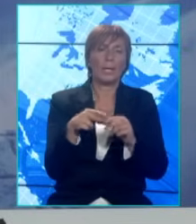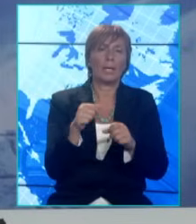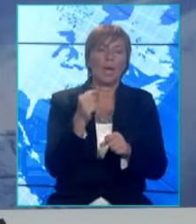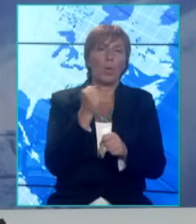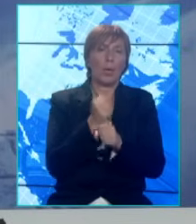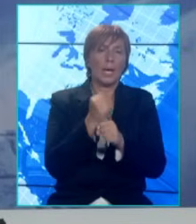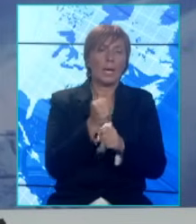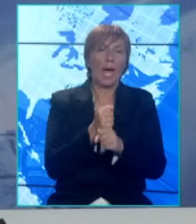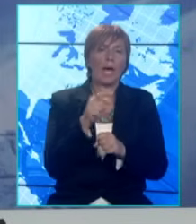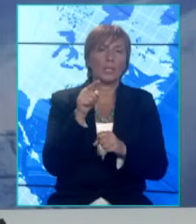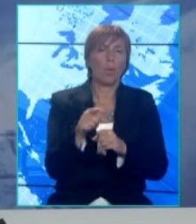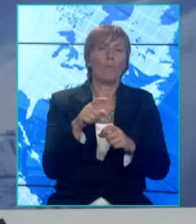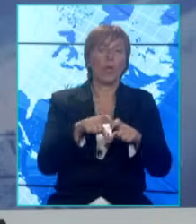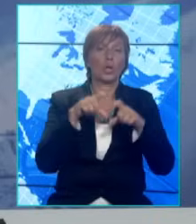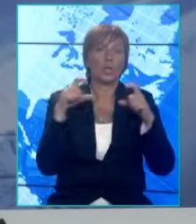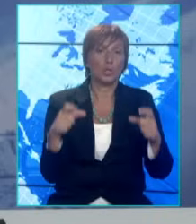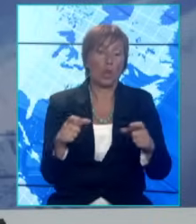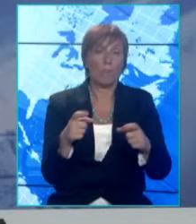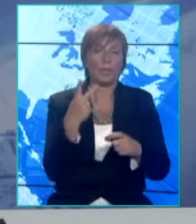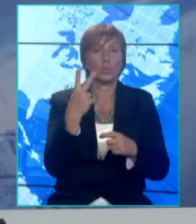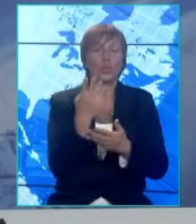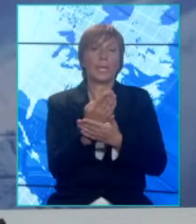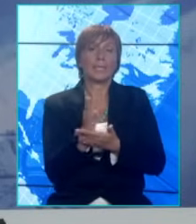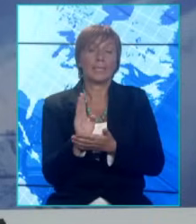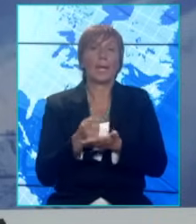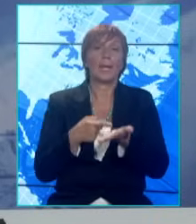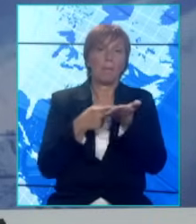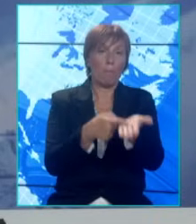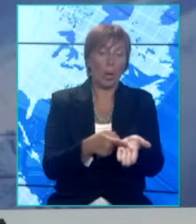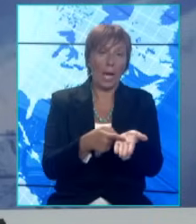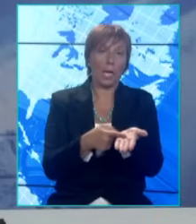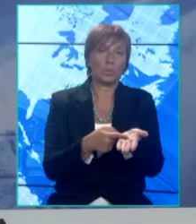rad toga doma, ali opet s druge strane pokazuje se da